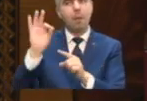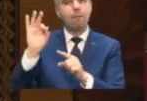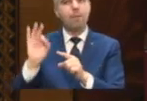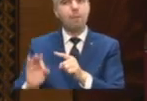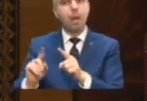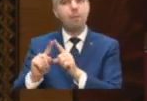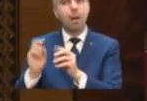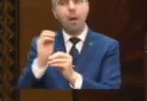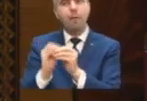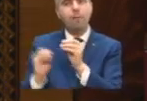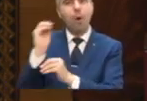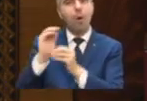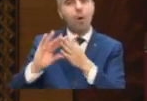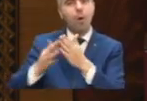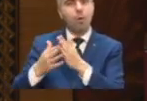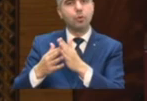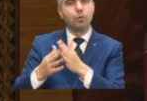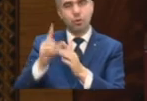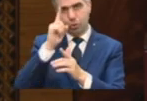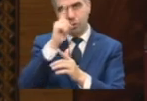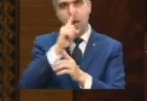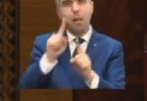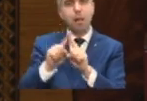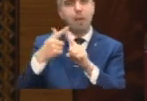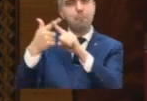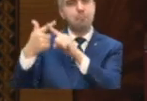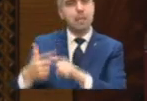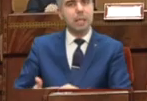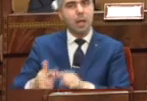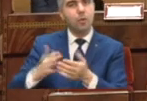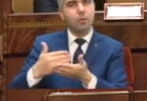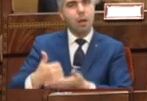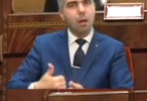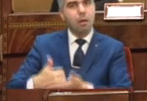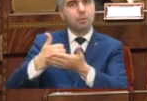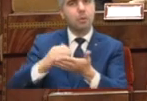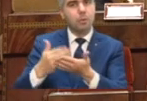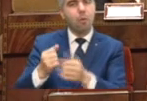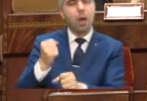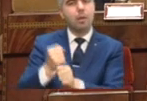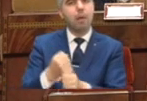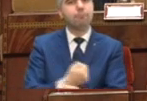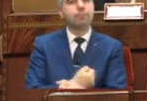في الناتج الداخلي الإجمالي كما في حل معضلة البطالة.